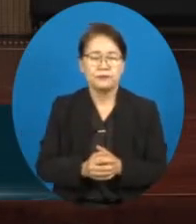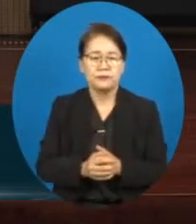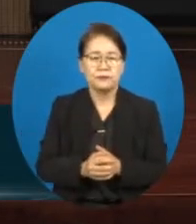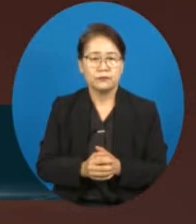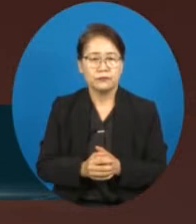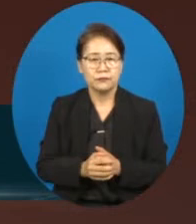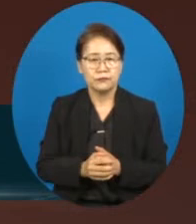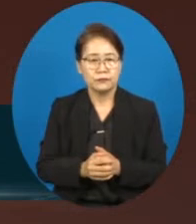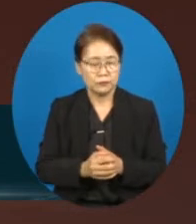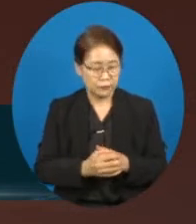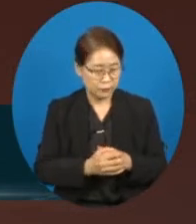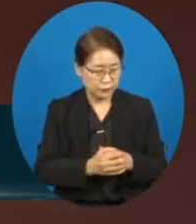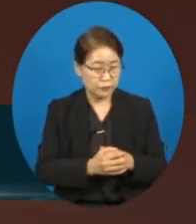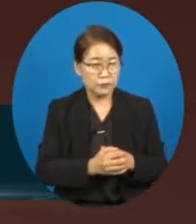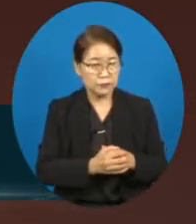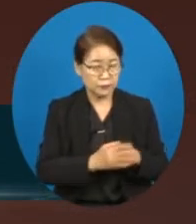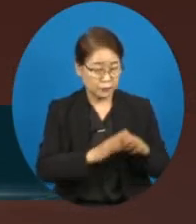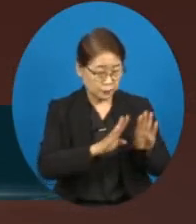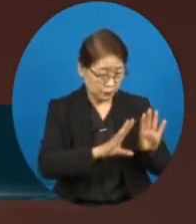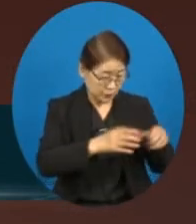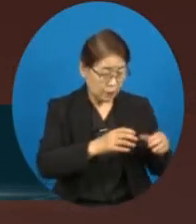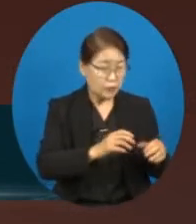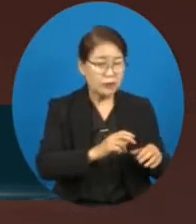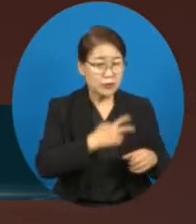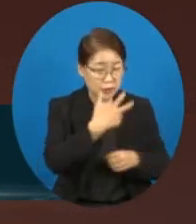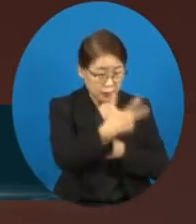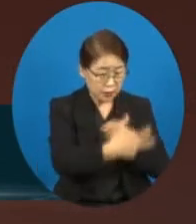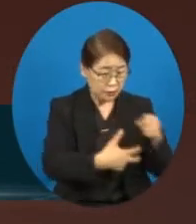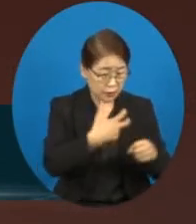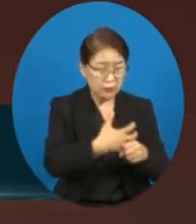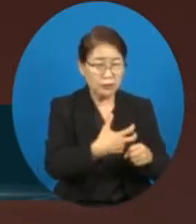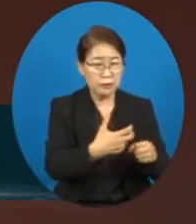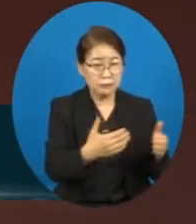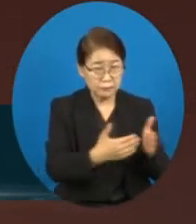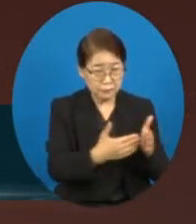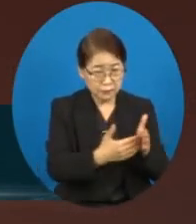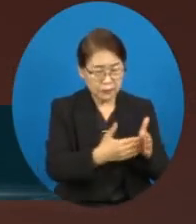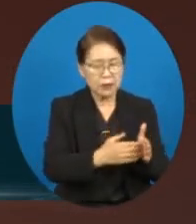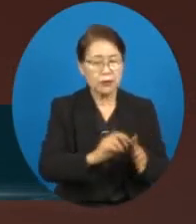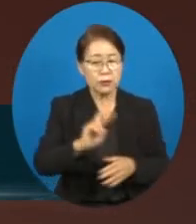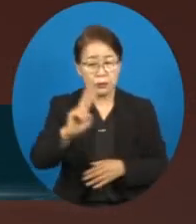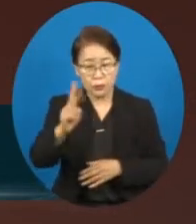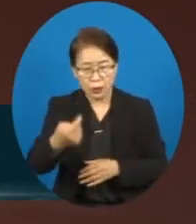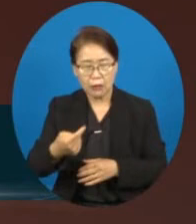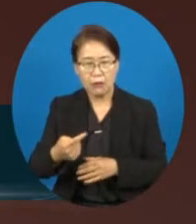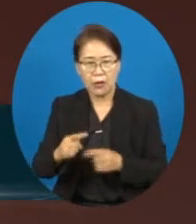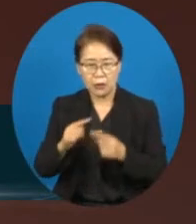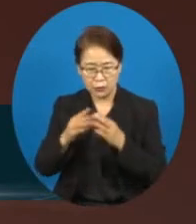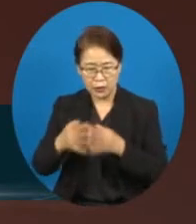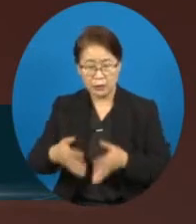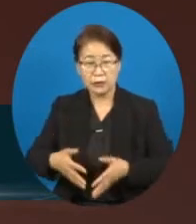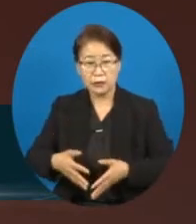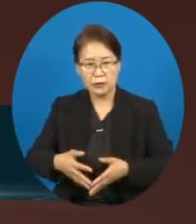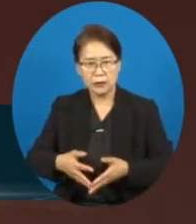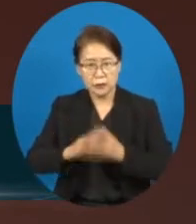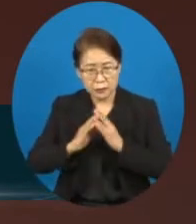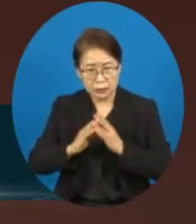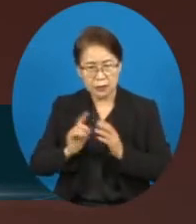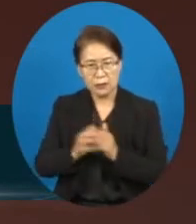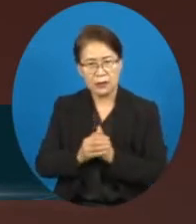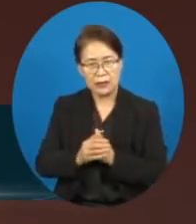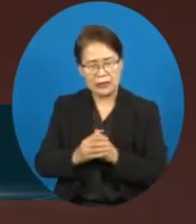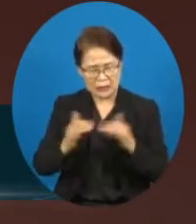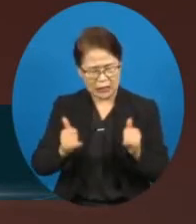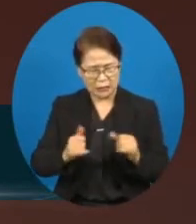자, 70년의 바벨론 포로 생활을 마치고 돌아와서 성전을 재건한다는 것은 인간의 힘과 능력으로는 되지